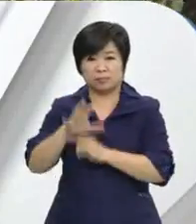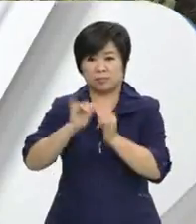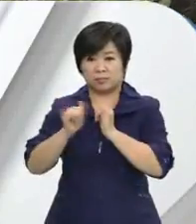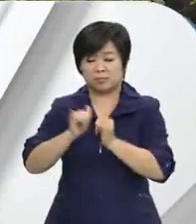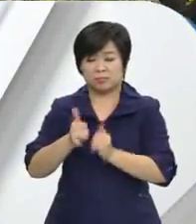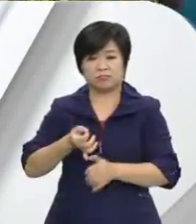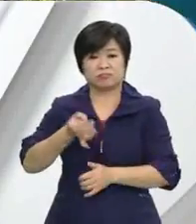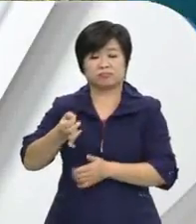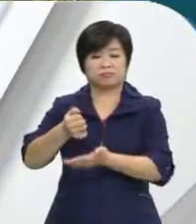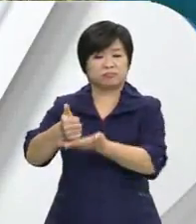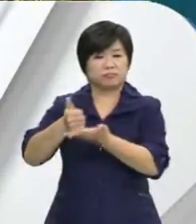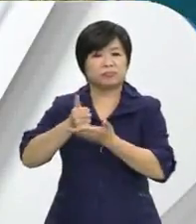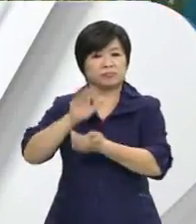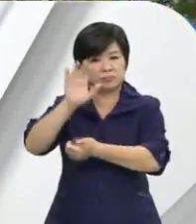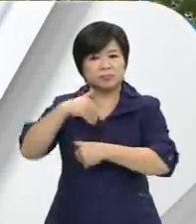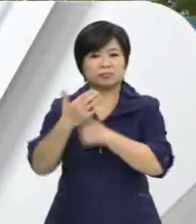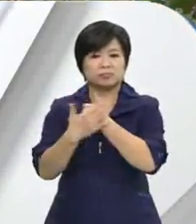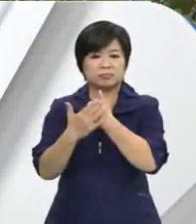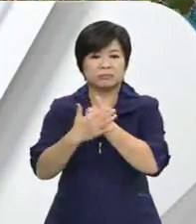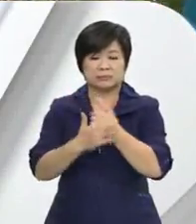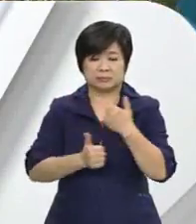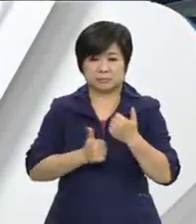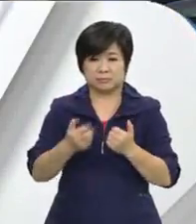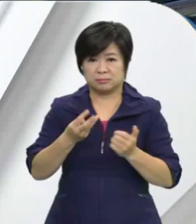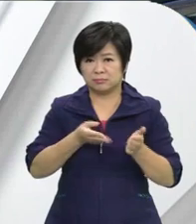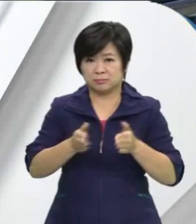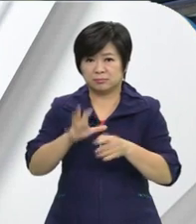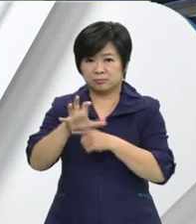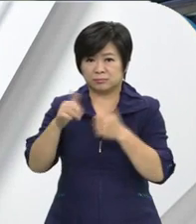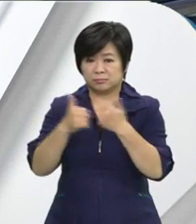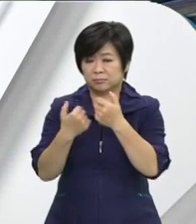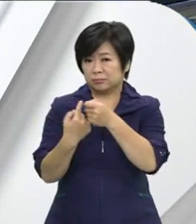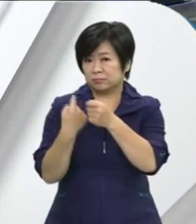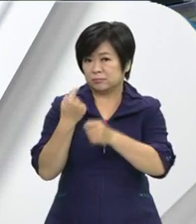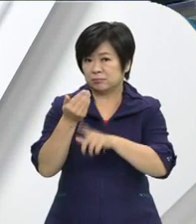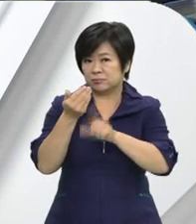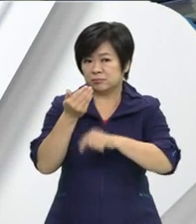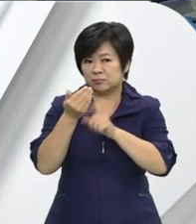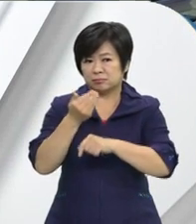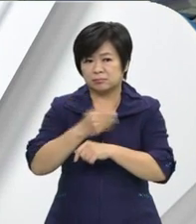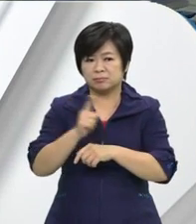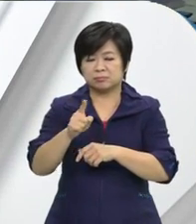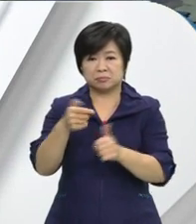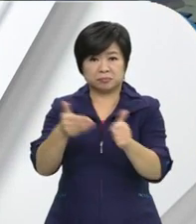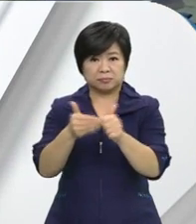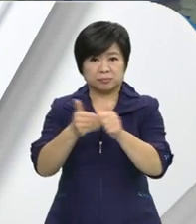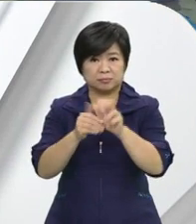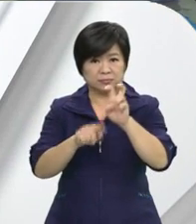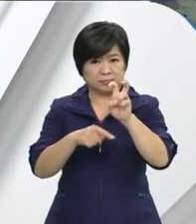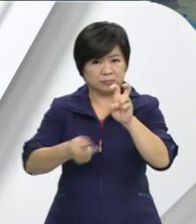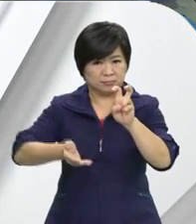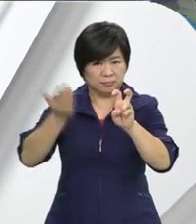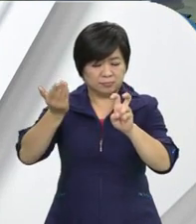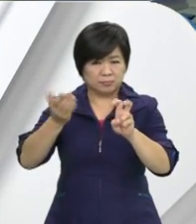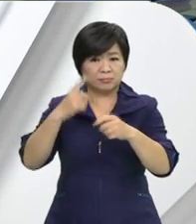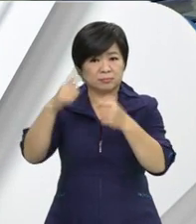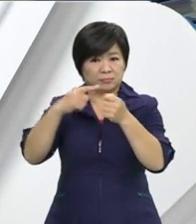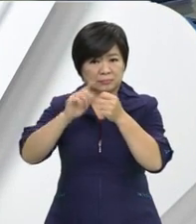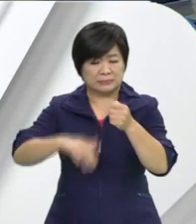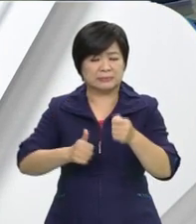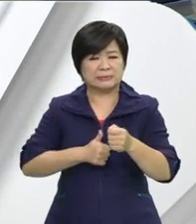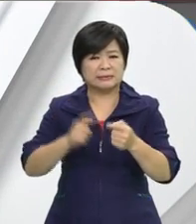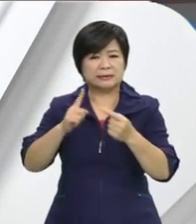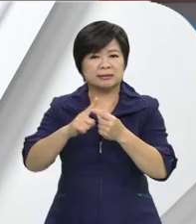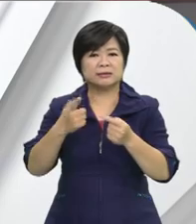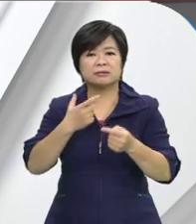来抢盐压豆。是不过三万乡农比去年旧年的前面二十两三年，电动年代农民真正